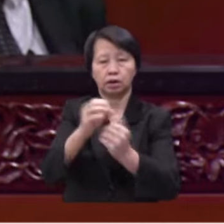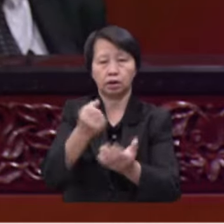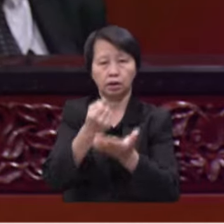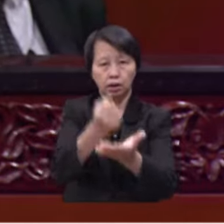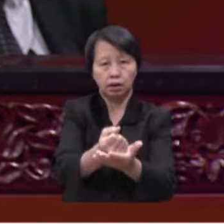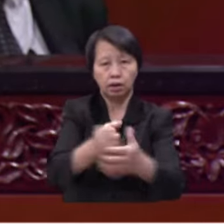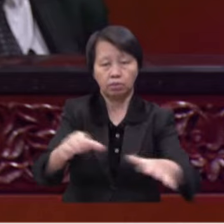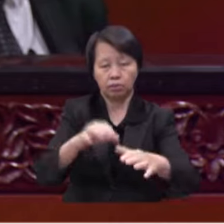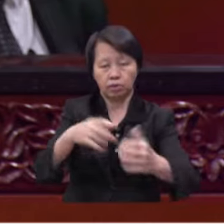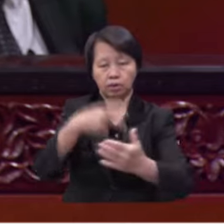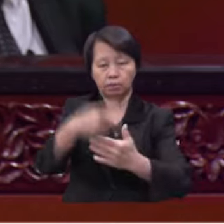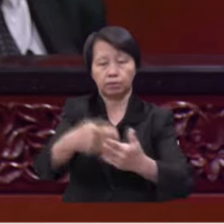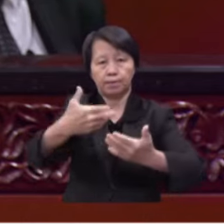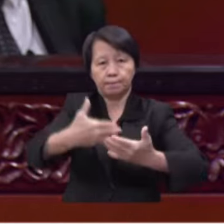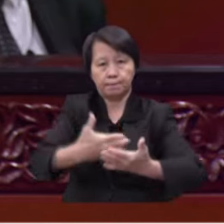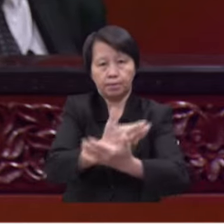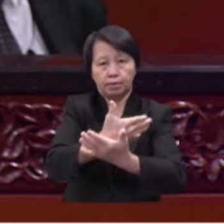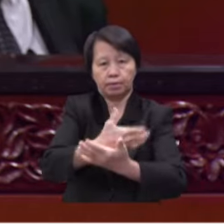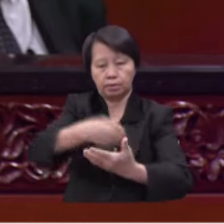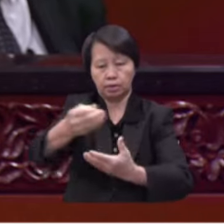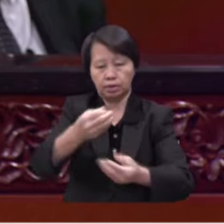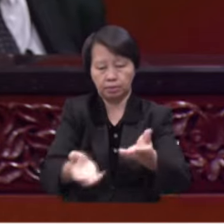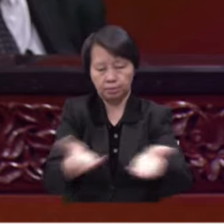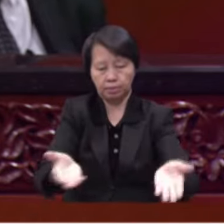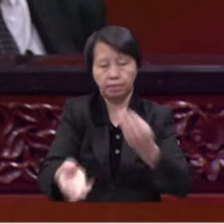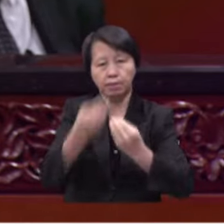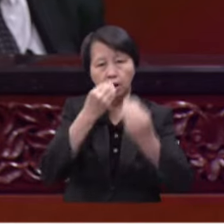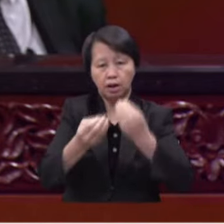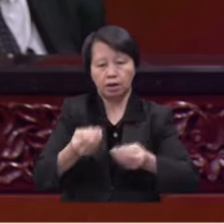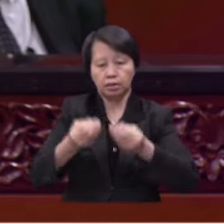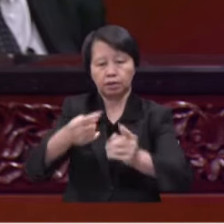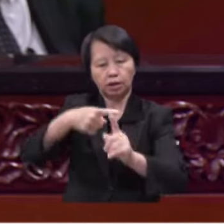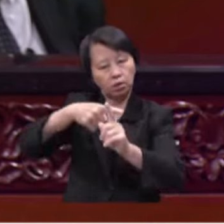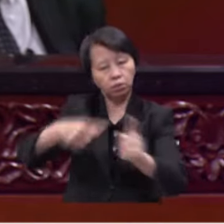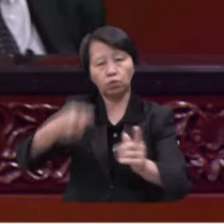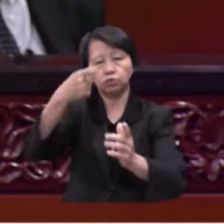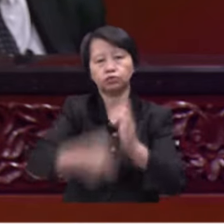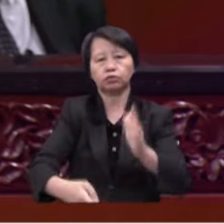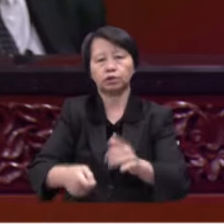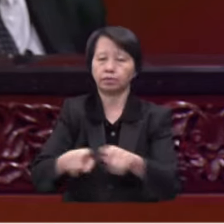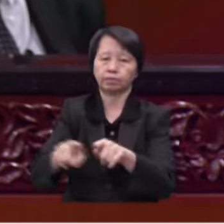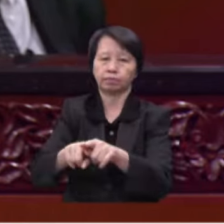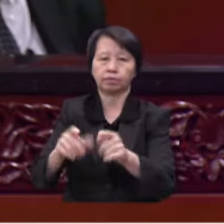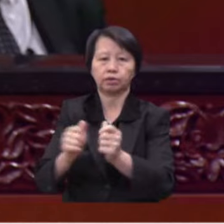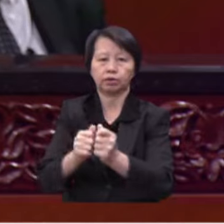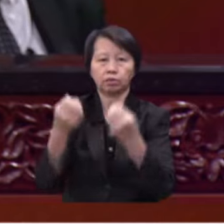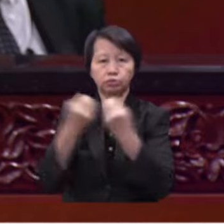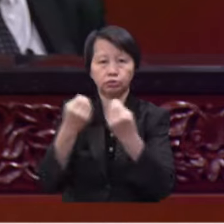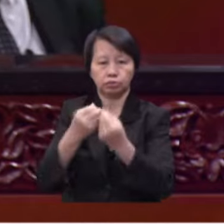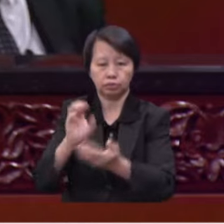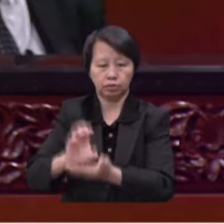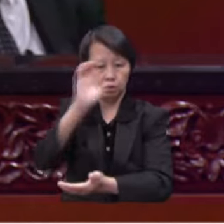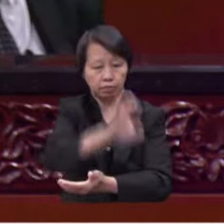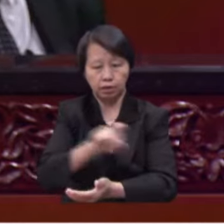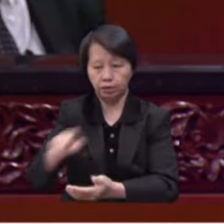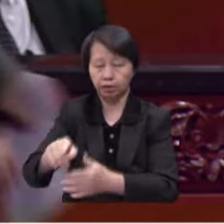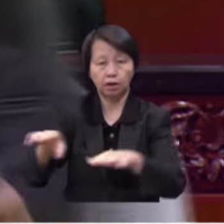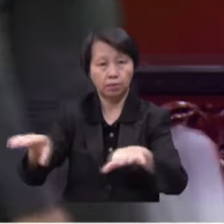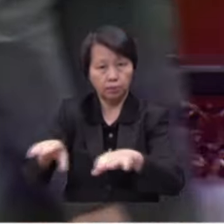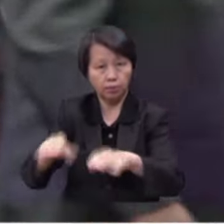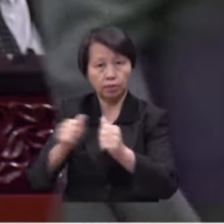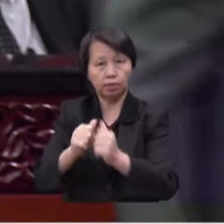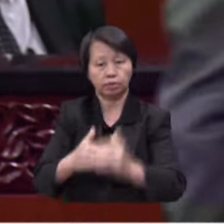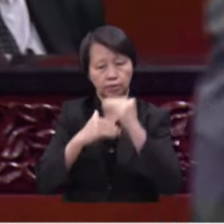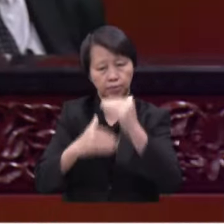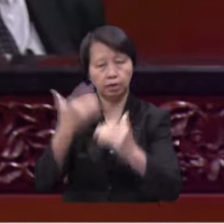menjalankan Project baru pengeluaran bahan makanan diberi potongan Cukai bersamaan dengan jumlah pelabuhan yang dibuat bagi